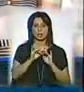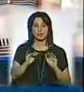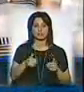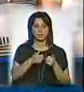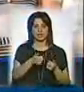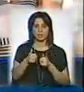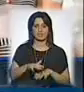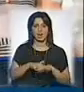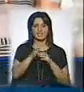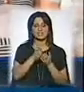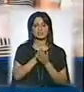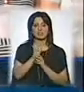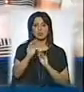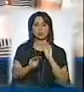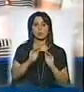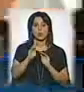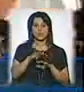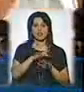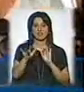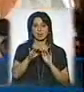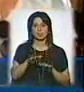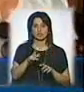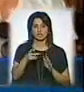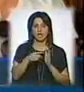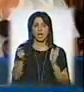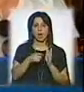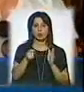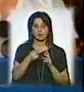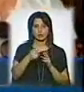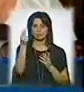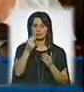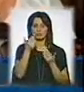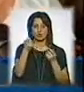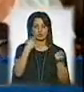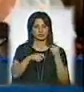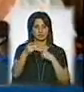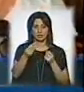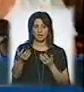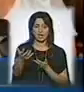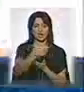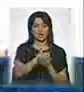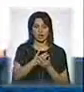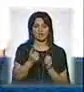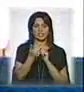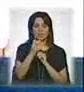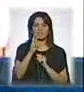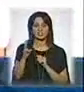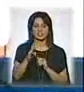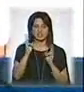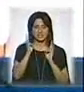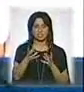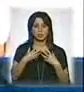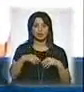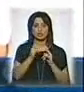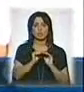ბავშვებს ეხმარებიან. აქციის ფარგლებში მოწყობილ საქველმოქმედო აქციონზე ლევან მოსიაშვილის ნამუშევრები გაიყიდა. შემოსული თანხაკი 13 ივნის